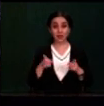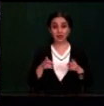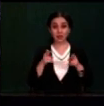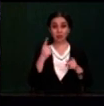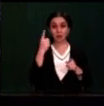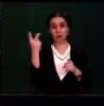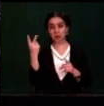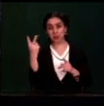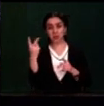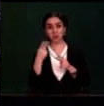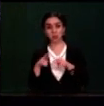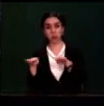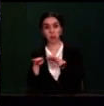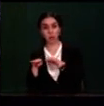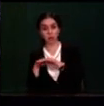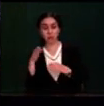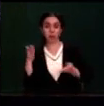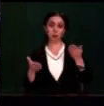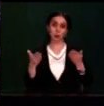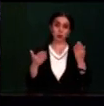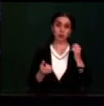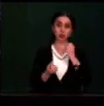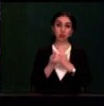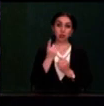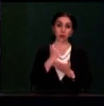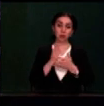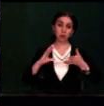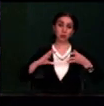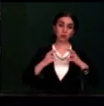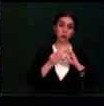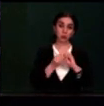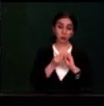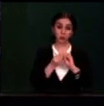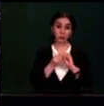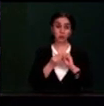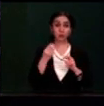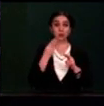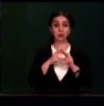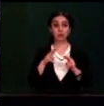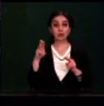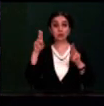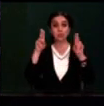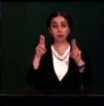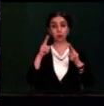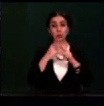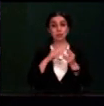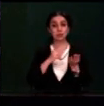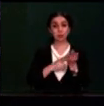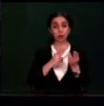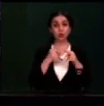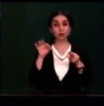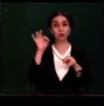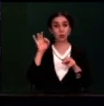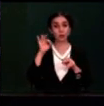uzunligini ikkinchisi bilan taqqoslash yoki chiqarayotgan xulosalarimizni umumlashtirishni teoremalarni isbotlash davomida